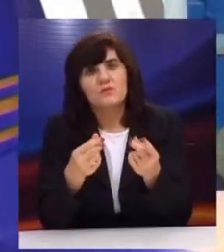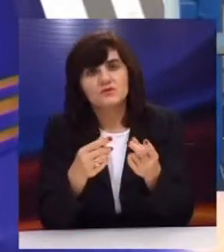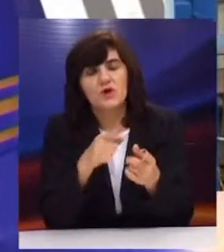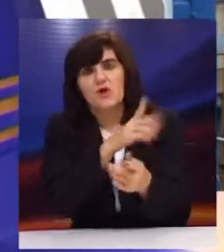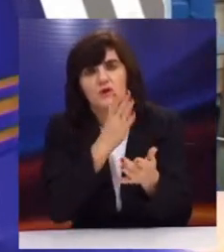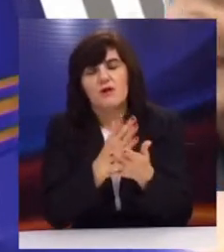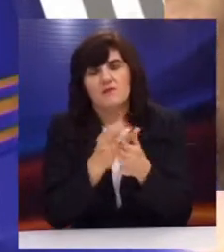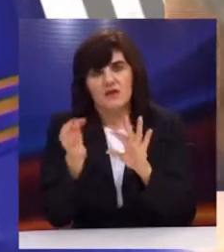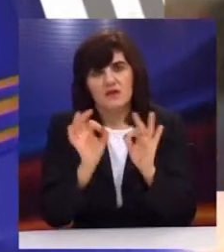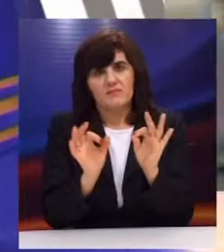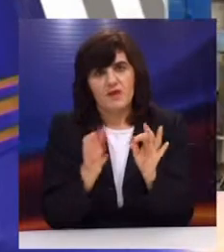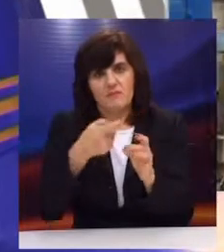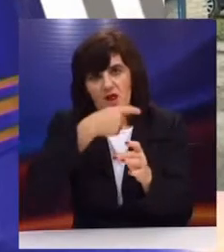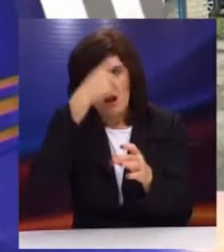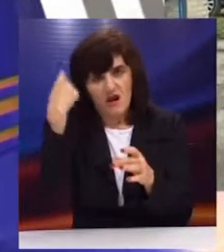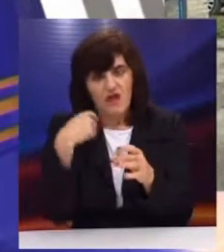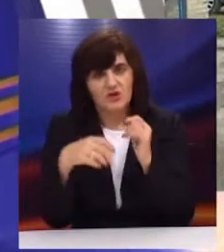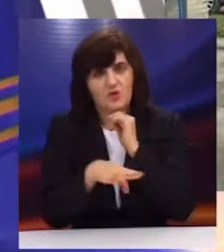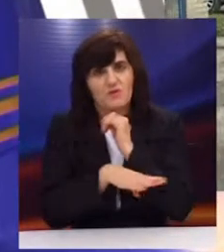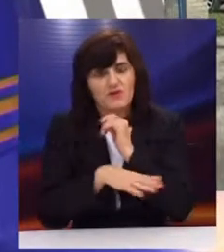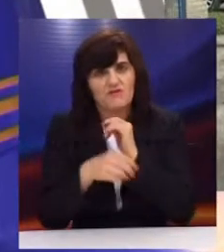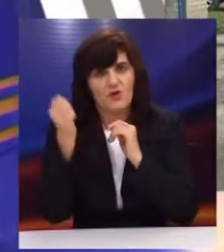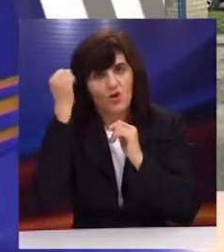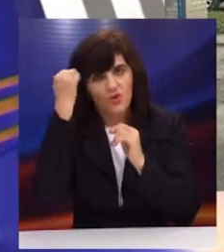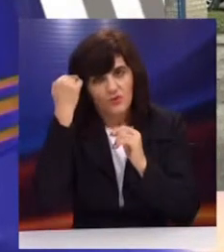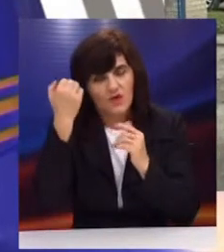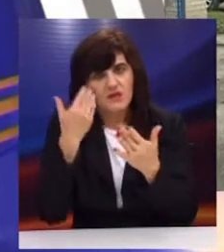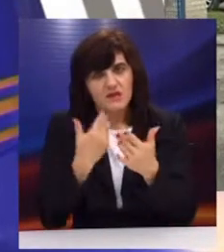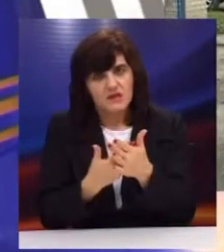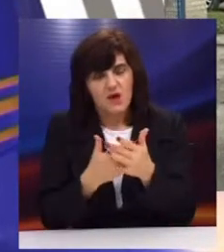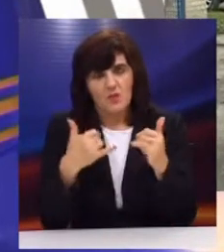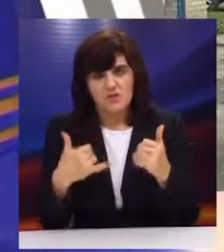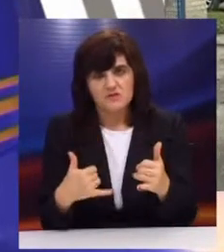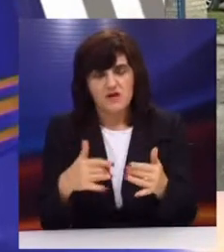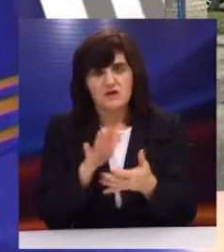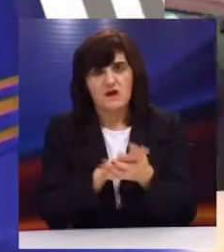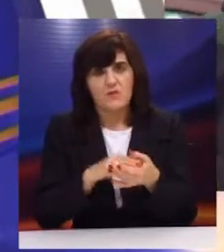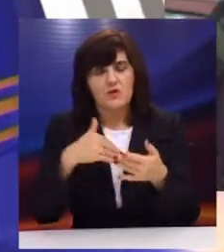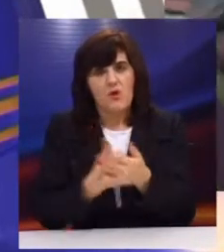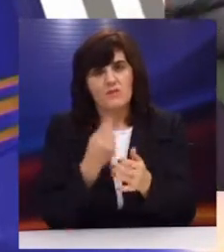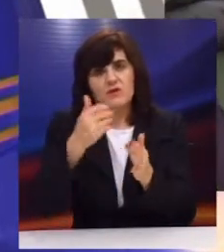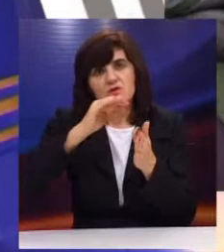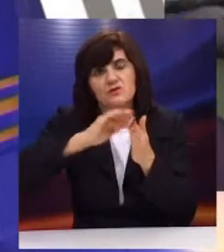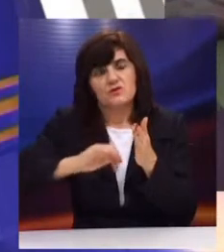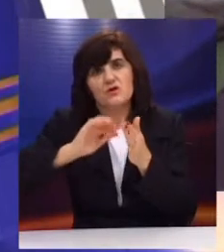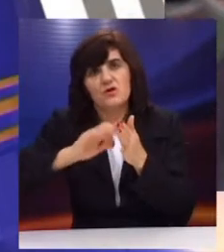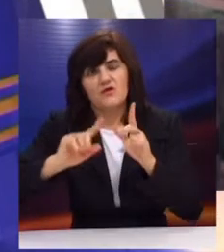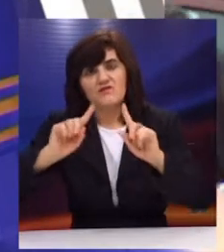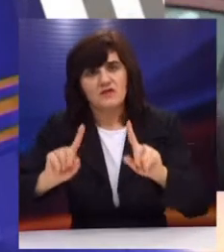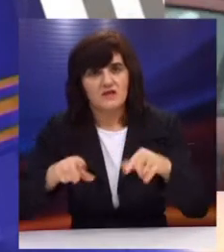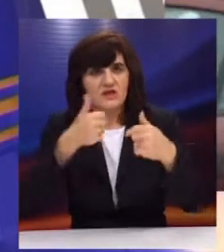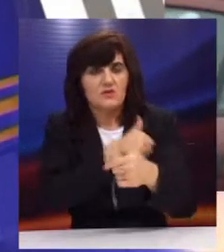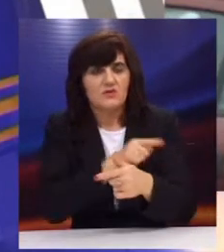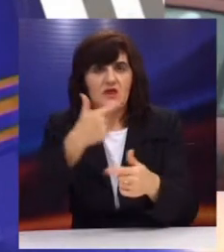kupila još letos, a da je novac za to sakupljala od prošle godine. Isto tako, već sada počela je da odvaja za narednu godinu, od svake penzije